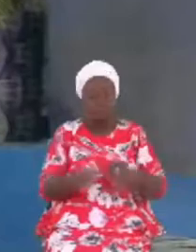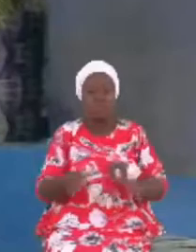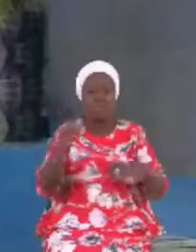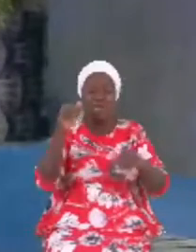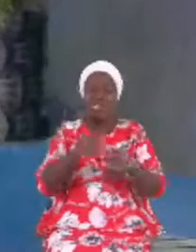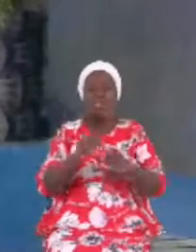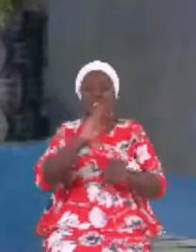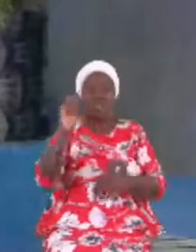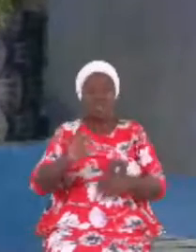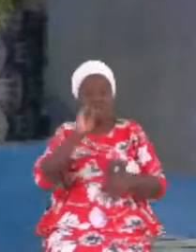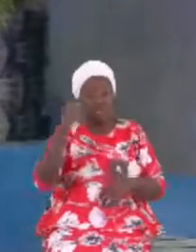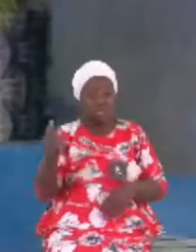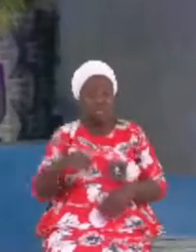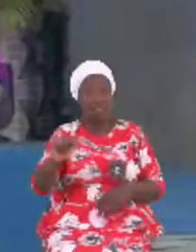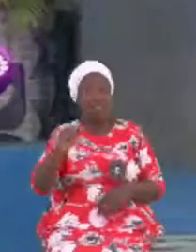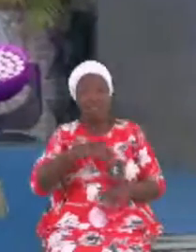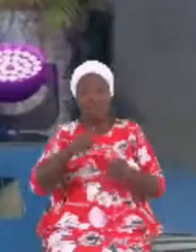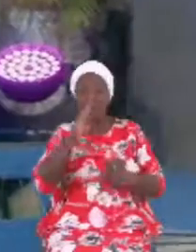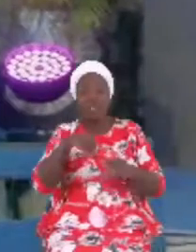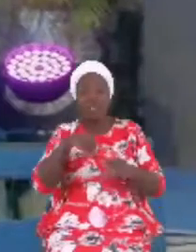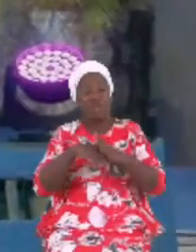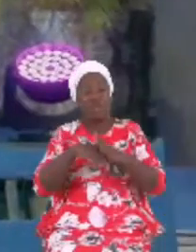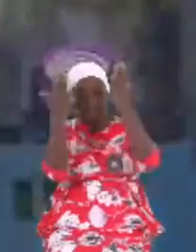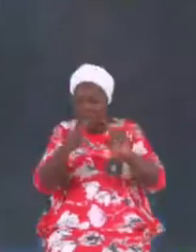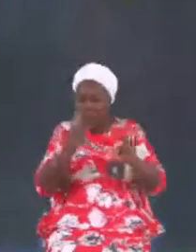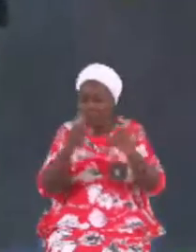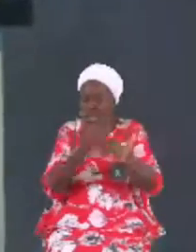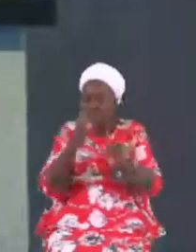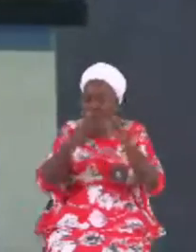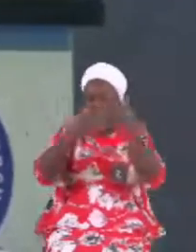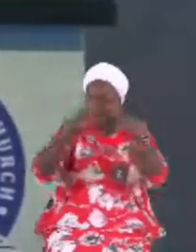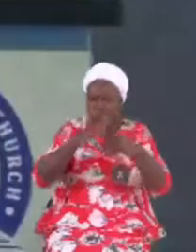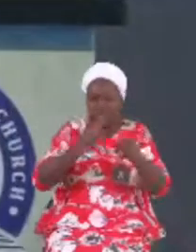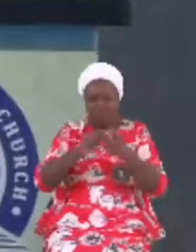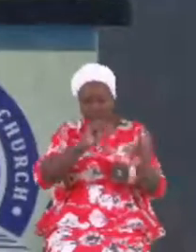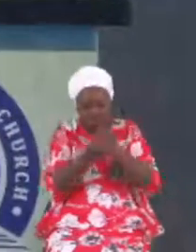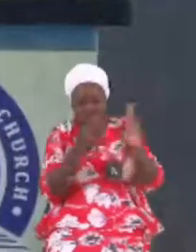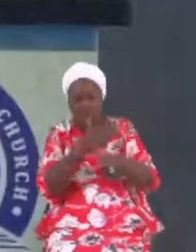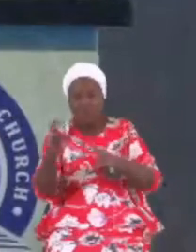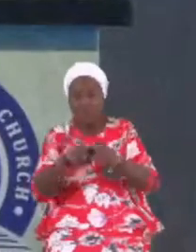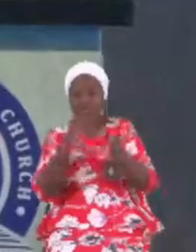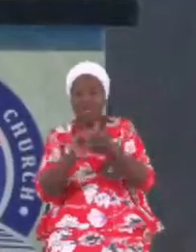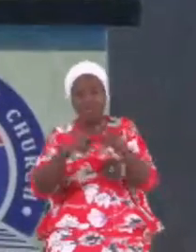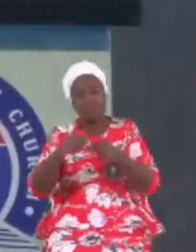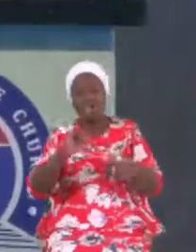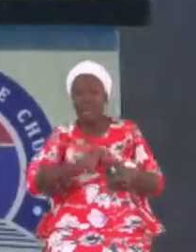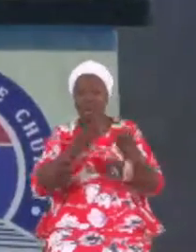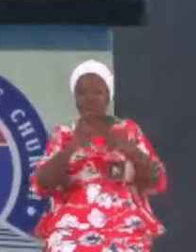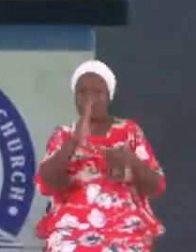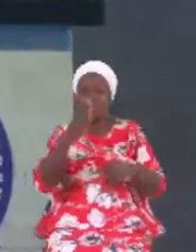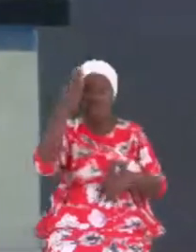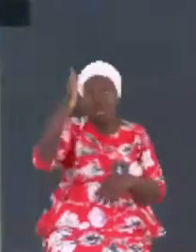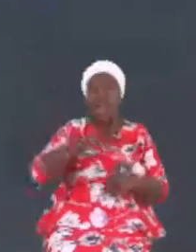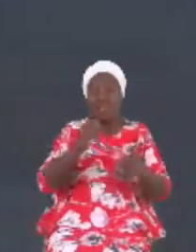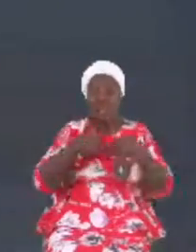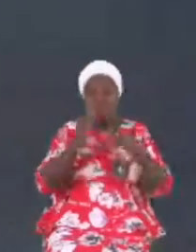l'éternité. Tu seras dans les ténèbres. Mais pour aller au ciel, tu dois te détourner de cela. Et tu dois dire, oh, je veux être là-bas. Et